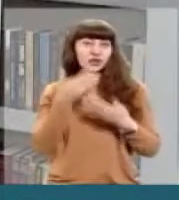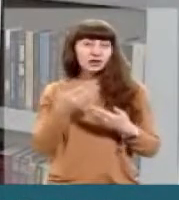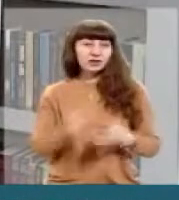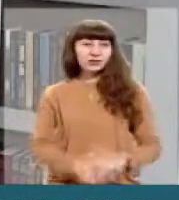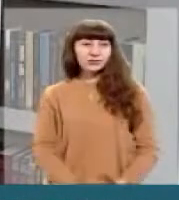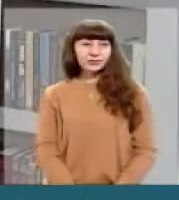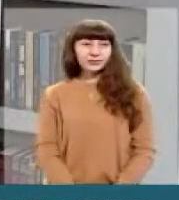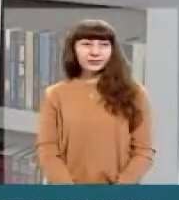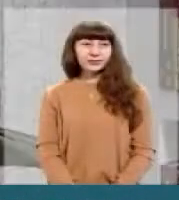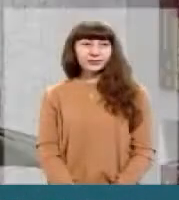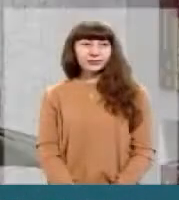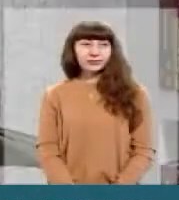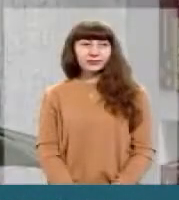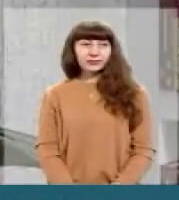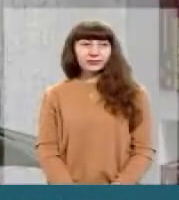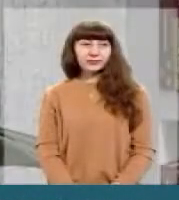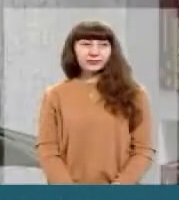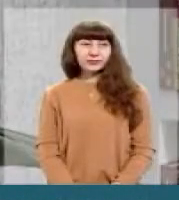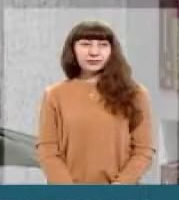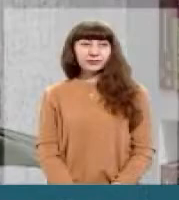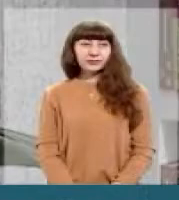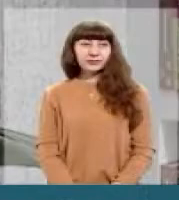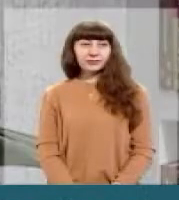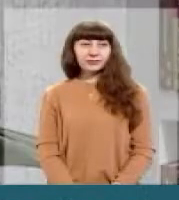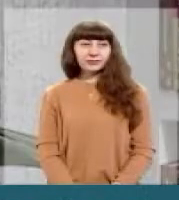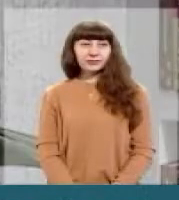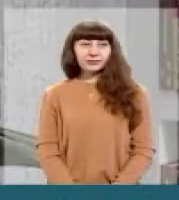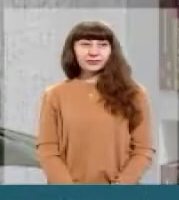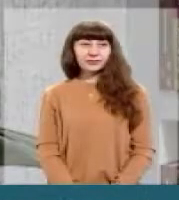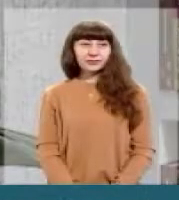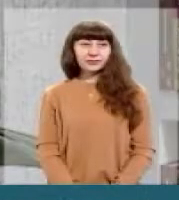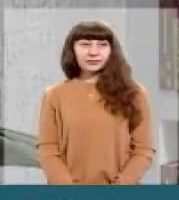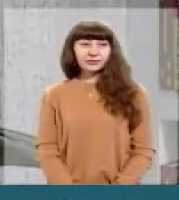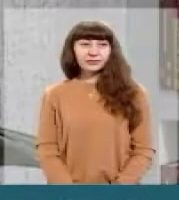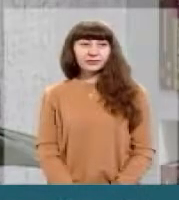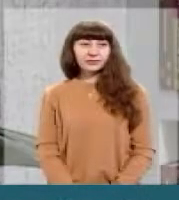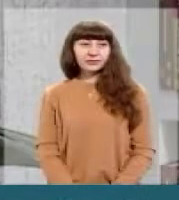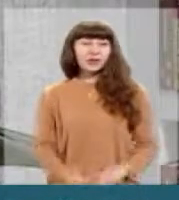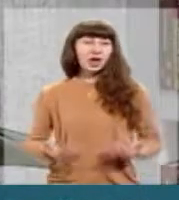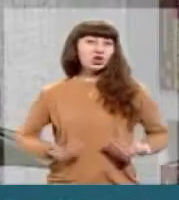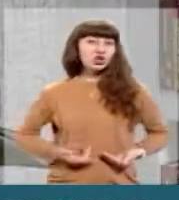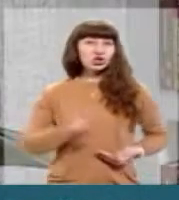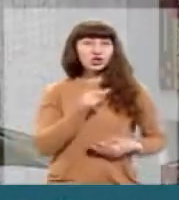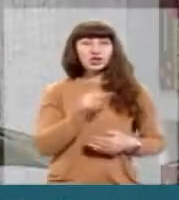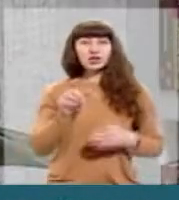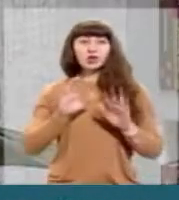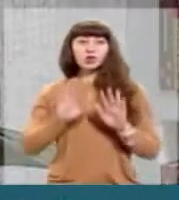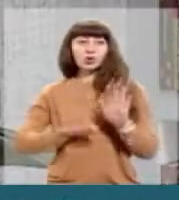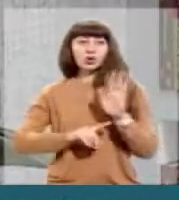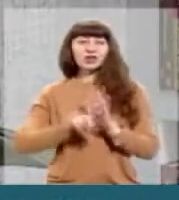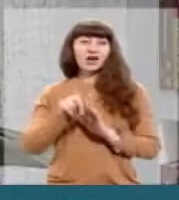үлкен маңдайша ілінген. Тұрғындар бізді енді байқай бастады. Біз үнемі оқырмандардың талғамына сай қызмет көрсетуге тырысамыз.